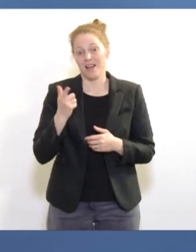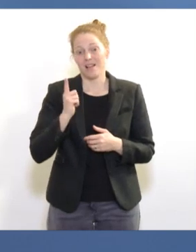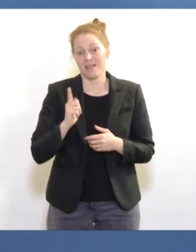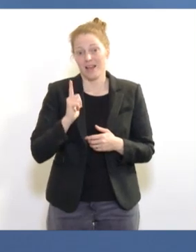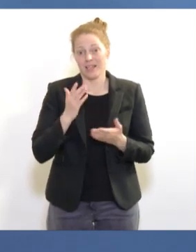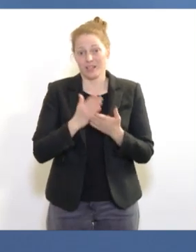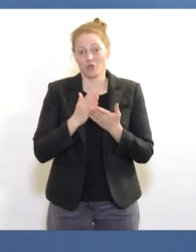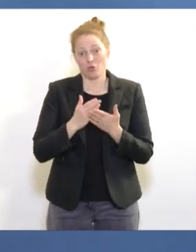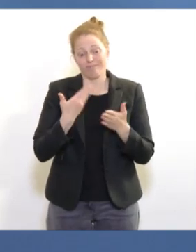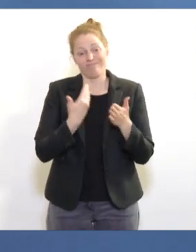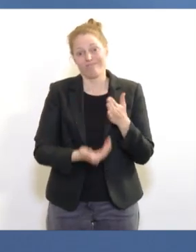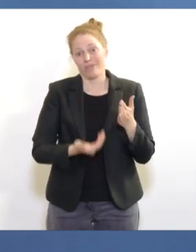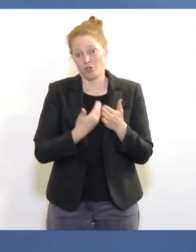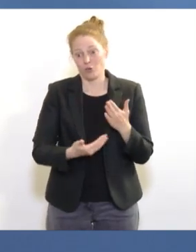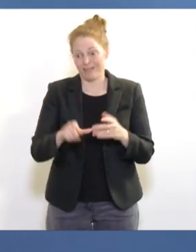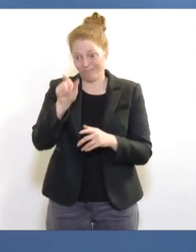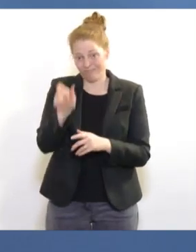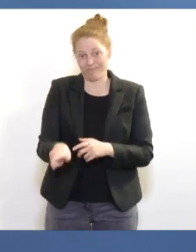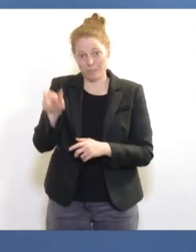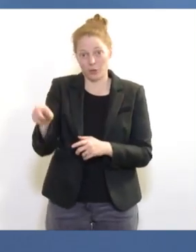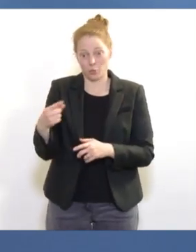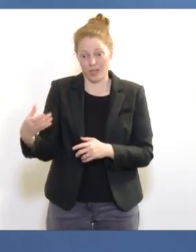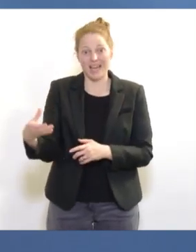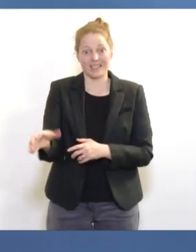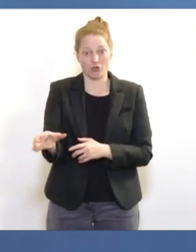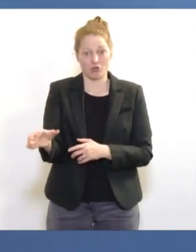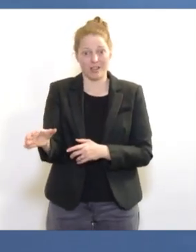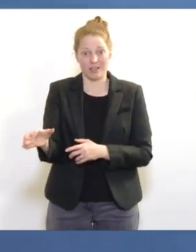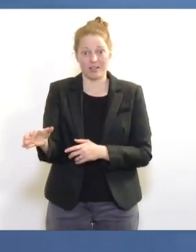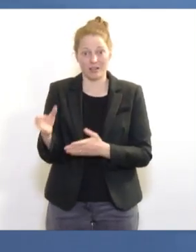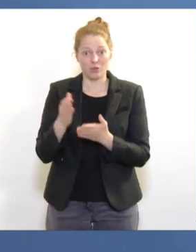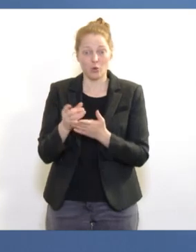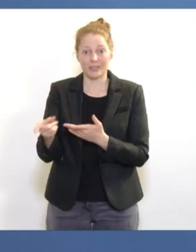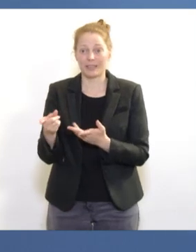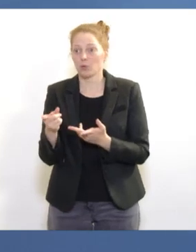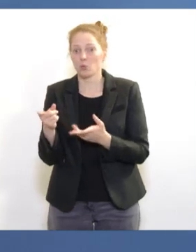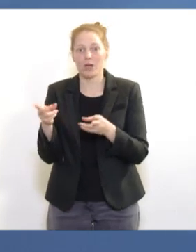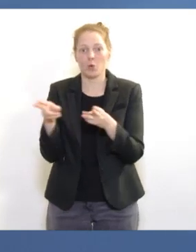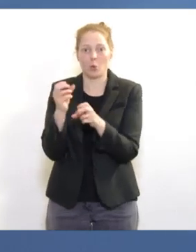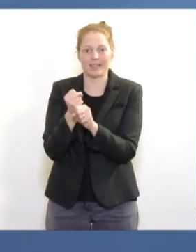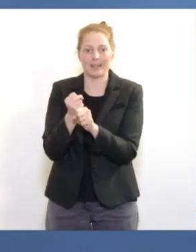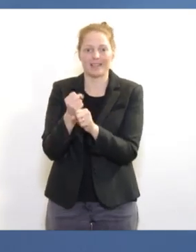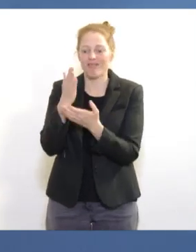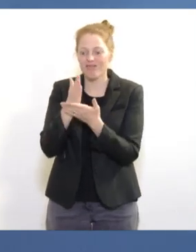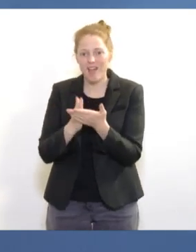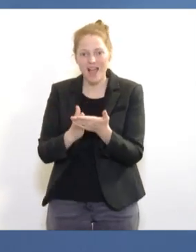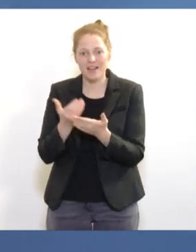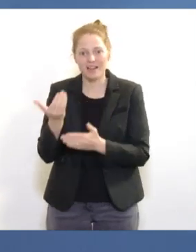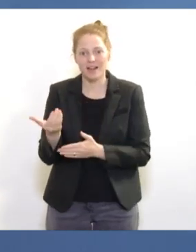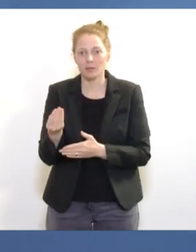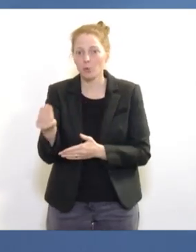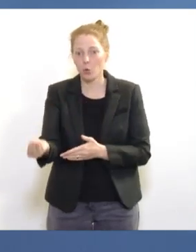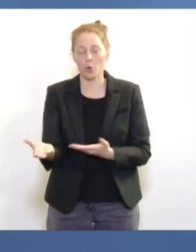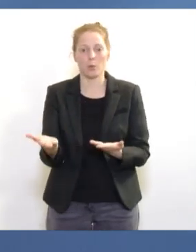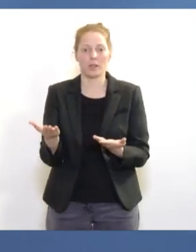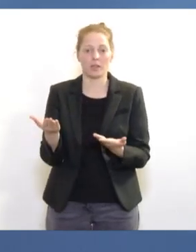erste Reklamationen von Salarien kriegen, die entweder nur einen Teil von ihrem Gehalt kriegen oder